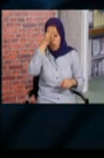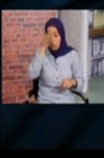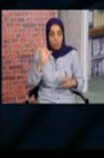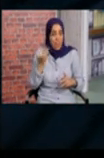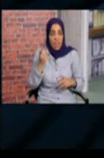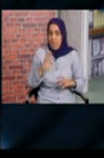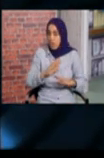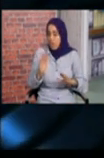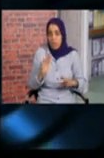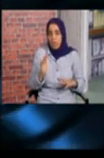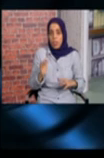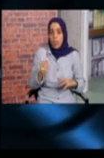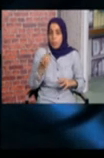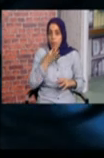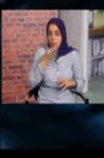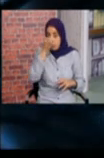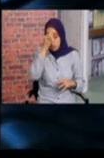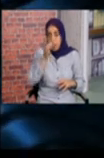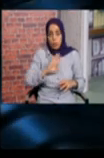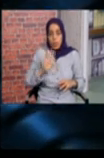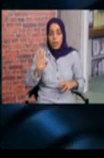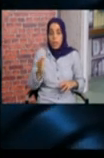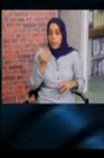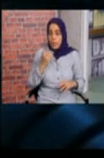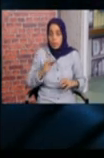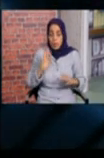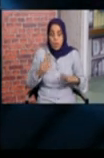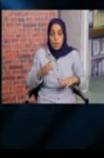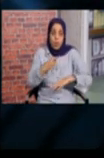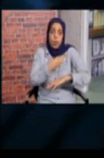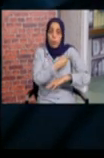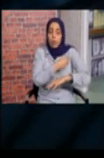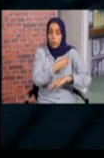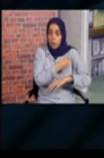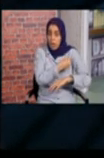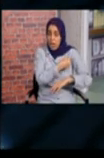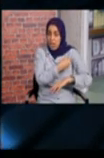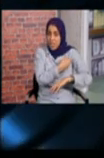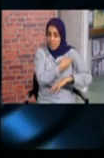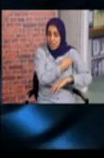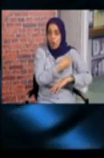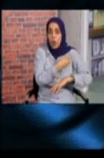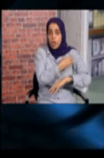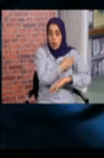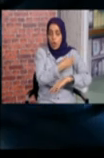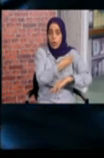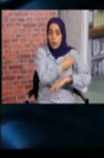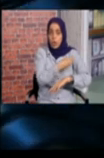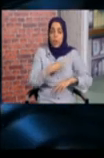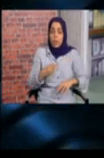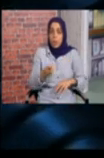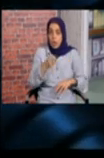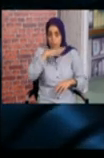انا بيعنيني المعلومات اللي حضرتك بتقوليها، اكثر انواع المخدرات اللي الراغبين في العلاج النهارده بياخدوها هي ايه؟